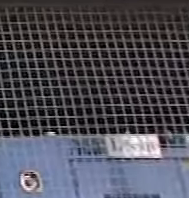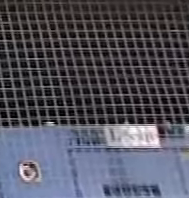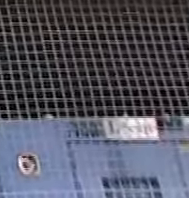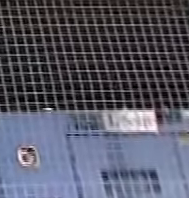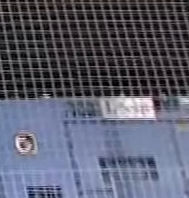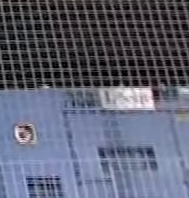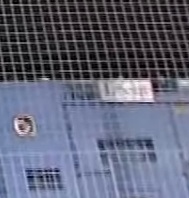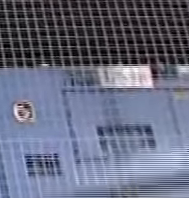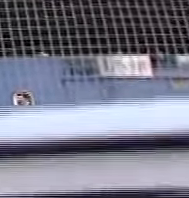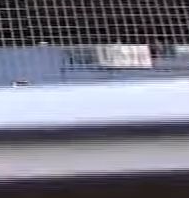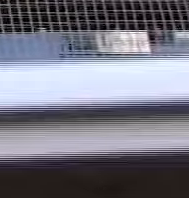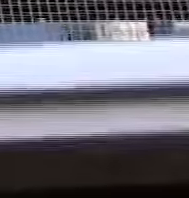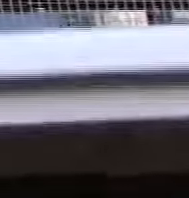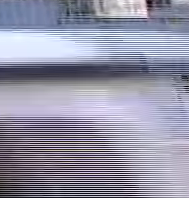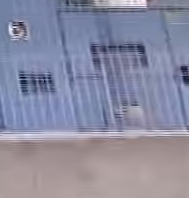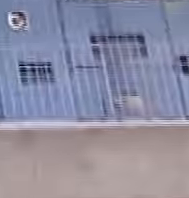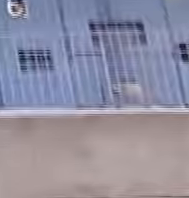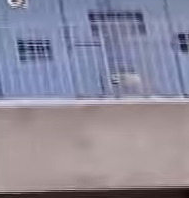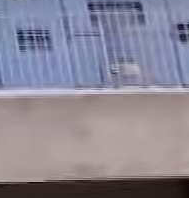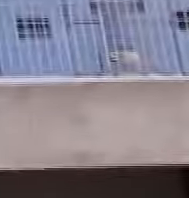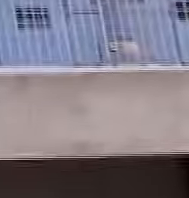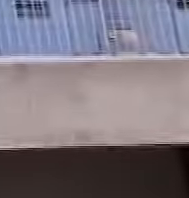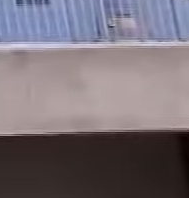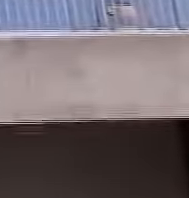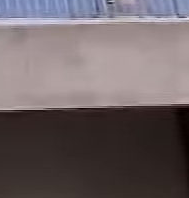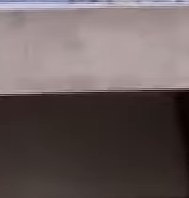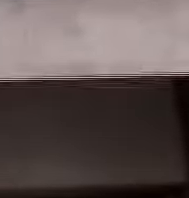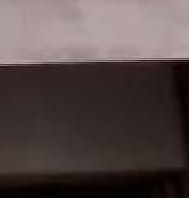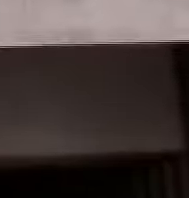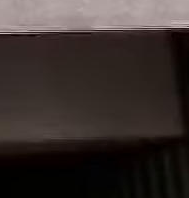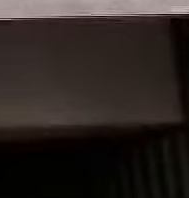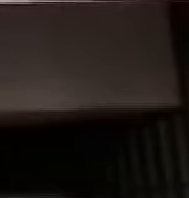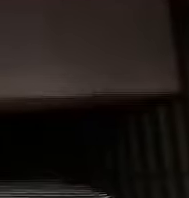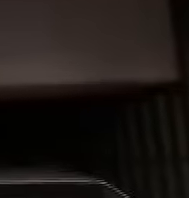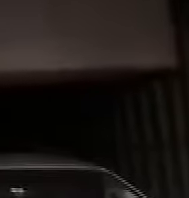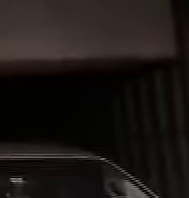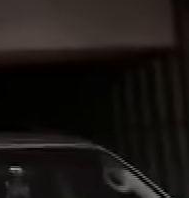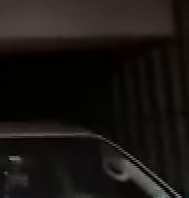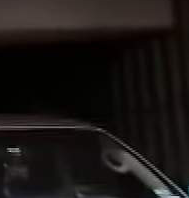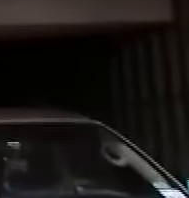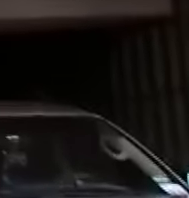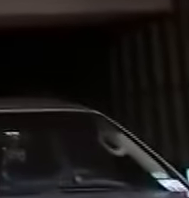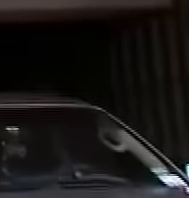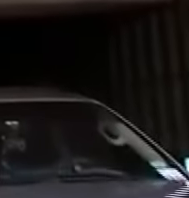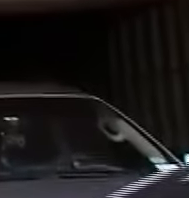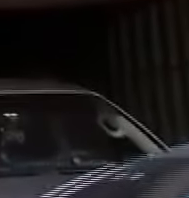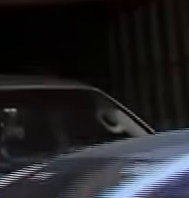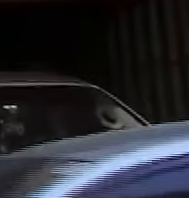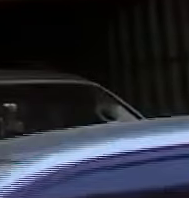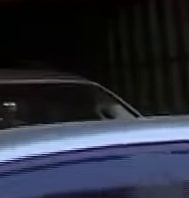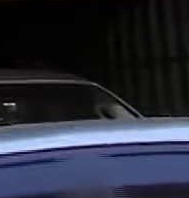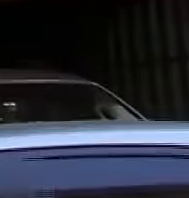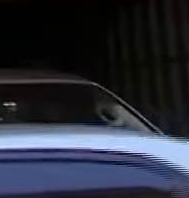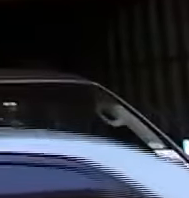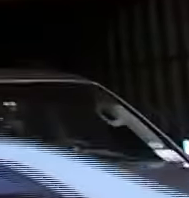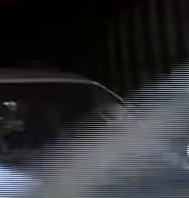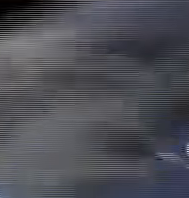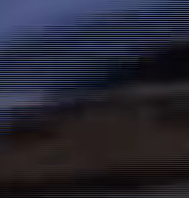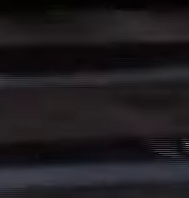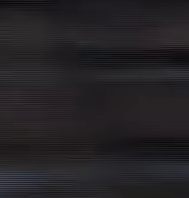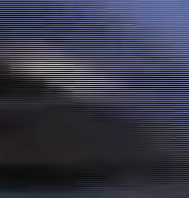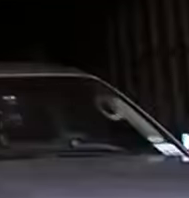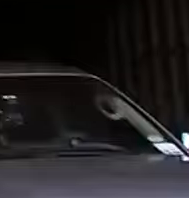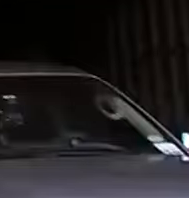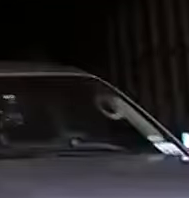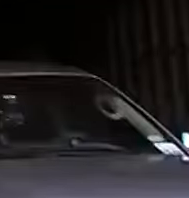nila ang Office of the solicitor general para sa posibleng legal action o remedy Sinusubukan pa naming Kunan ng pahayag ang